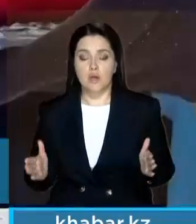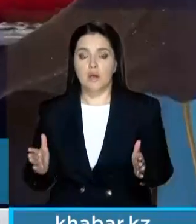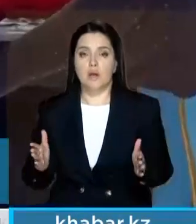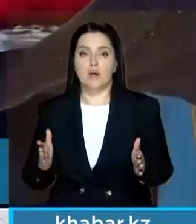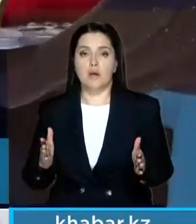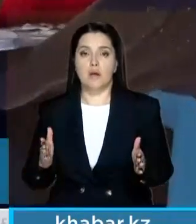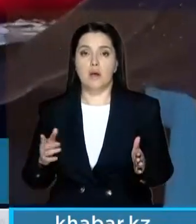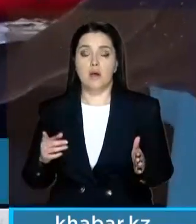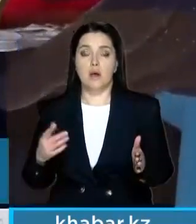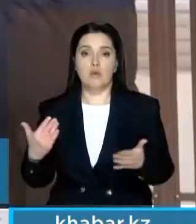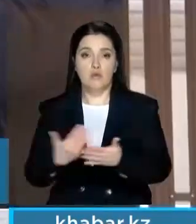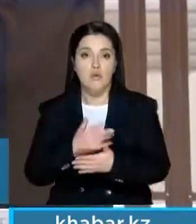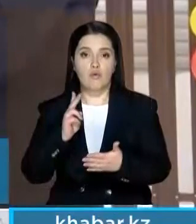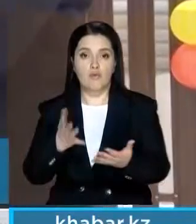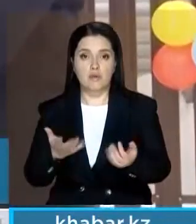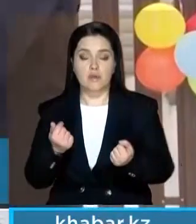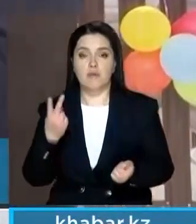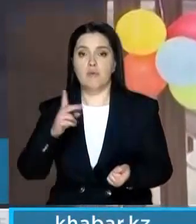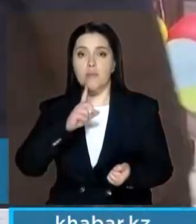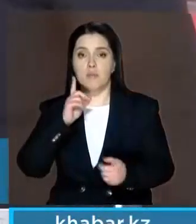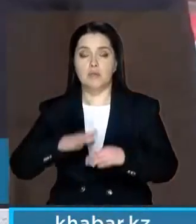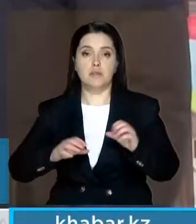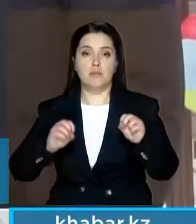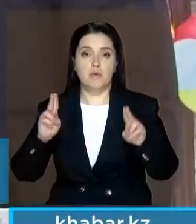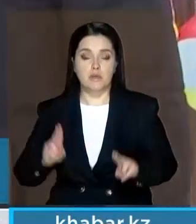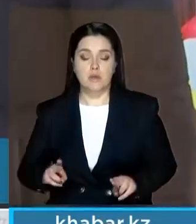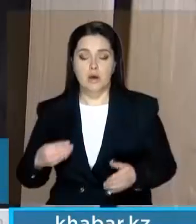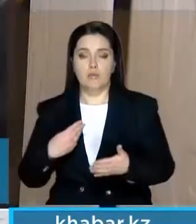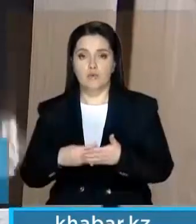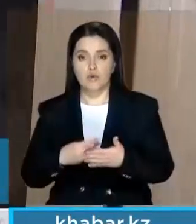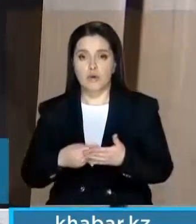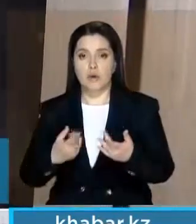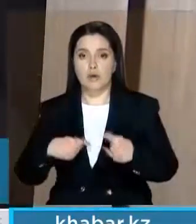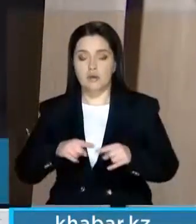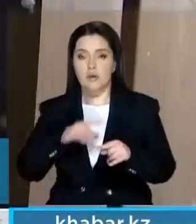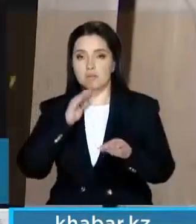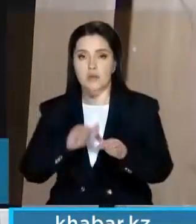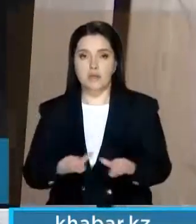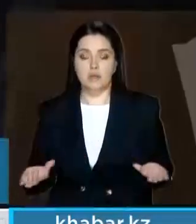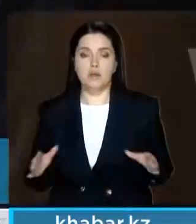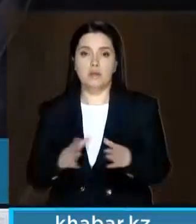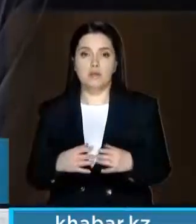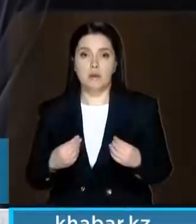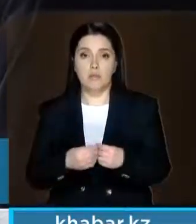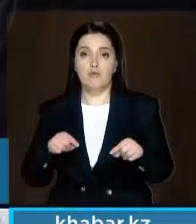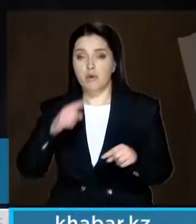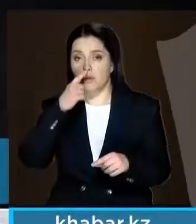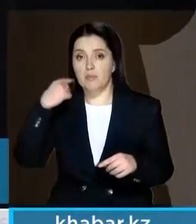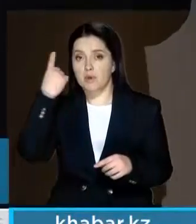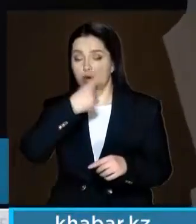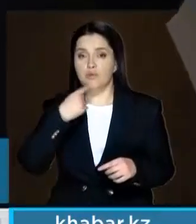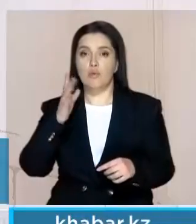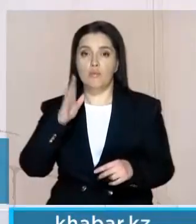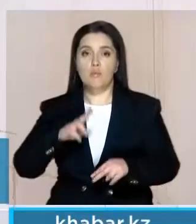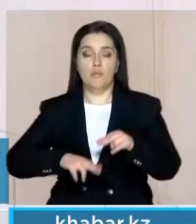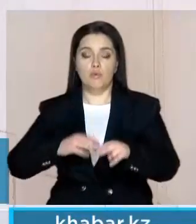поле послами стали ещё два молодых специалиста сотрудники бюджетных организаций и многодетная семья в этом году в посёлке планируют